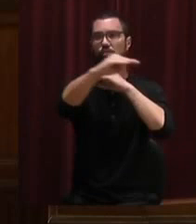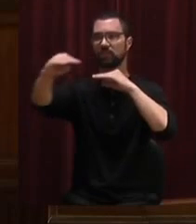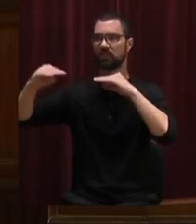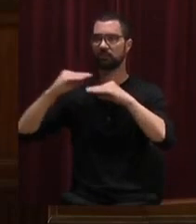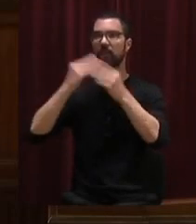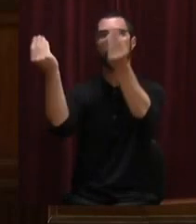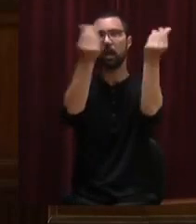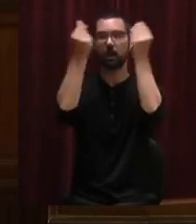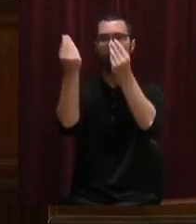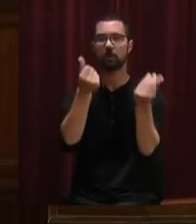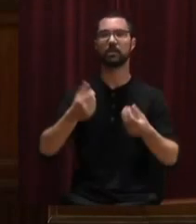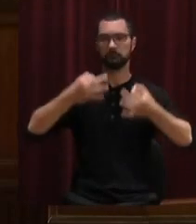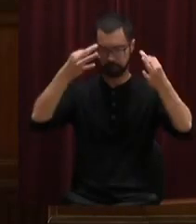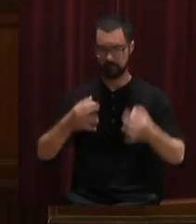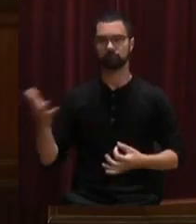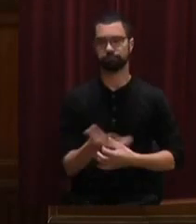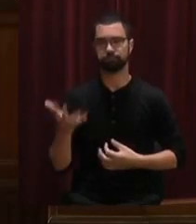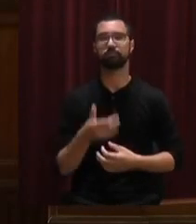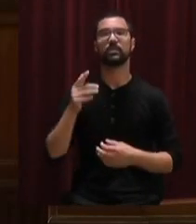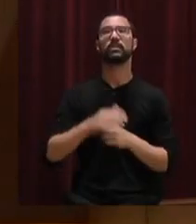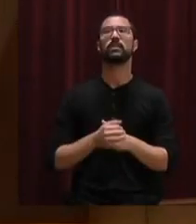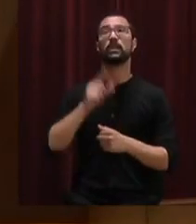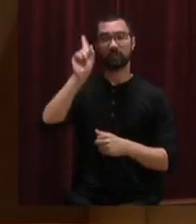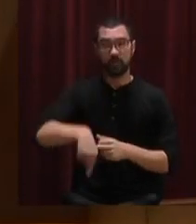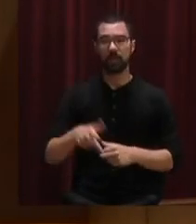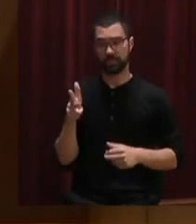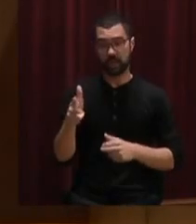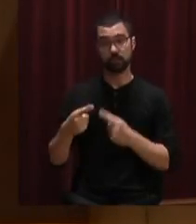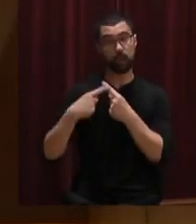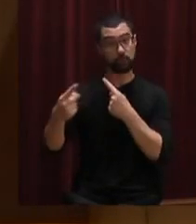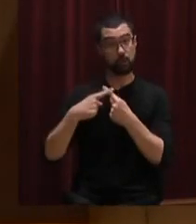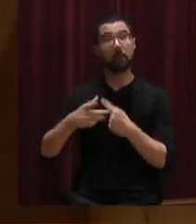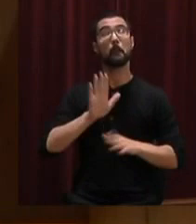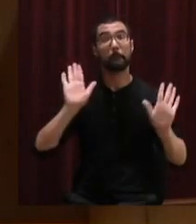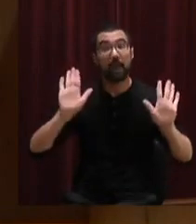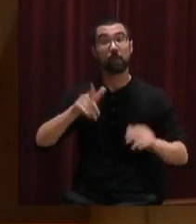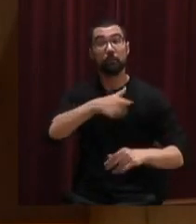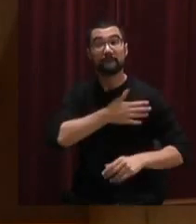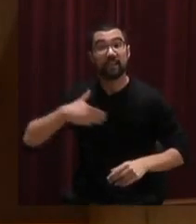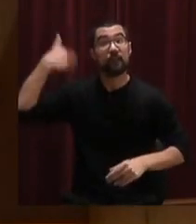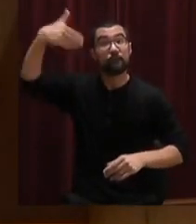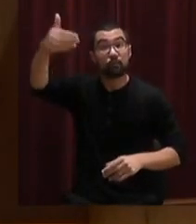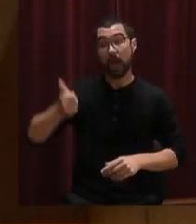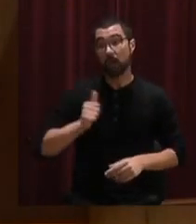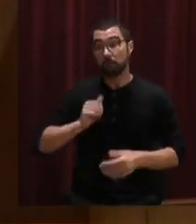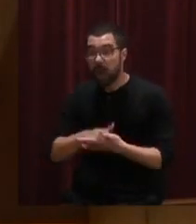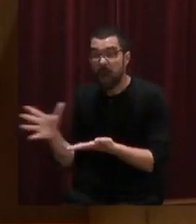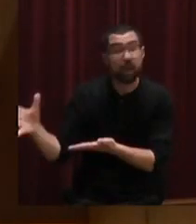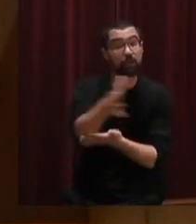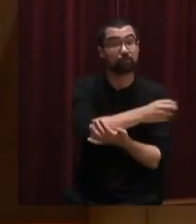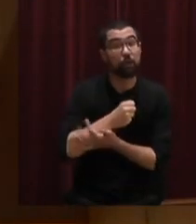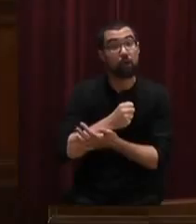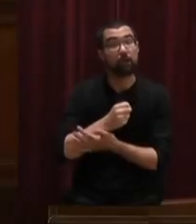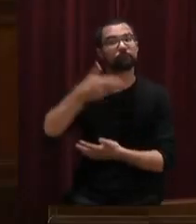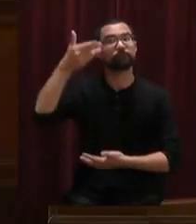ambiental. Així assegurarem el dret a la mobilitat. Però si volem un futur d'oportunitats per tots, també hem de garantir el dret a